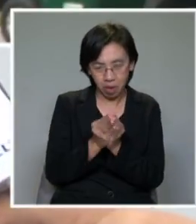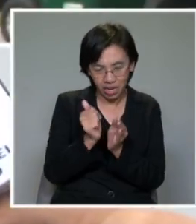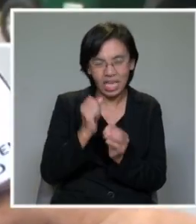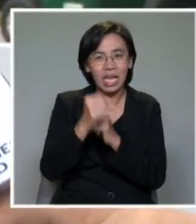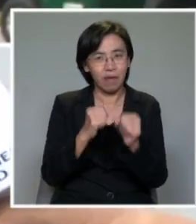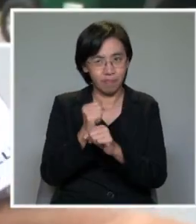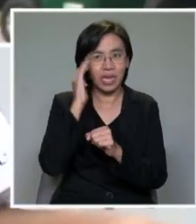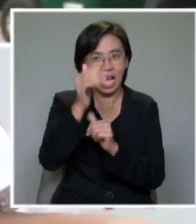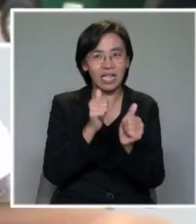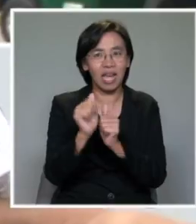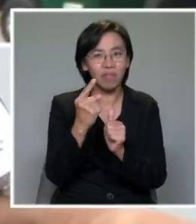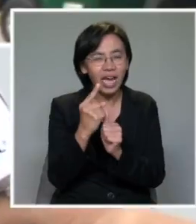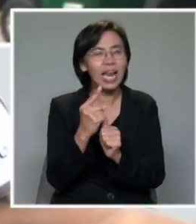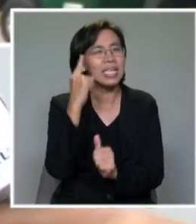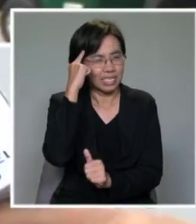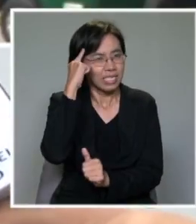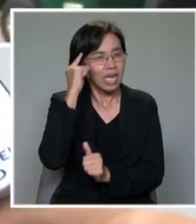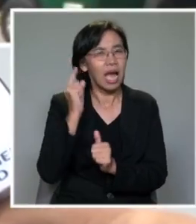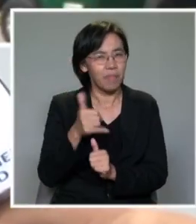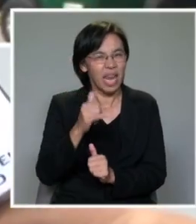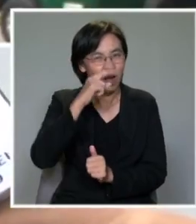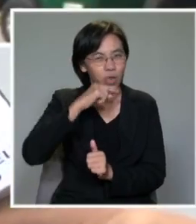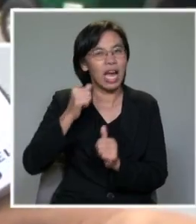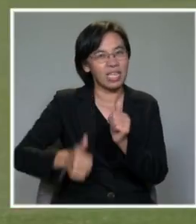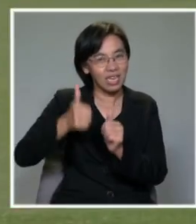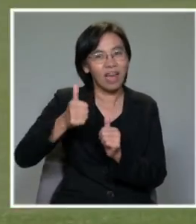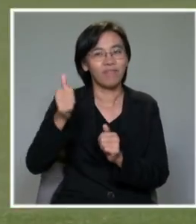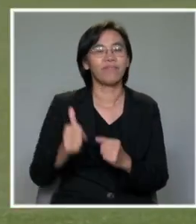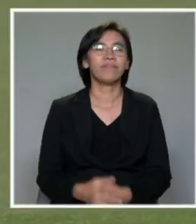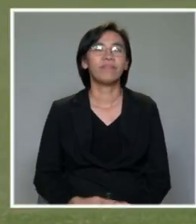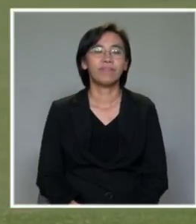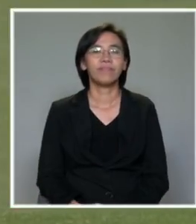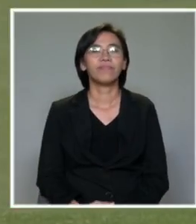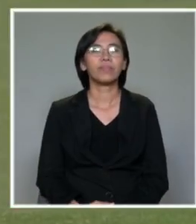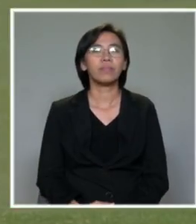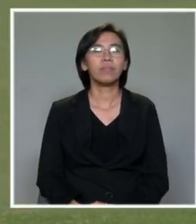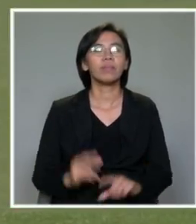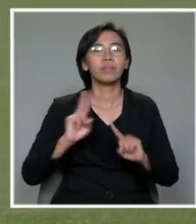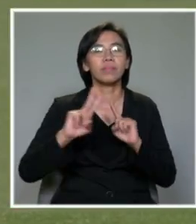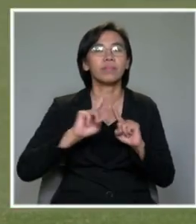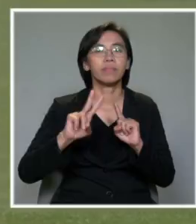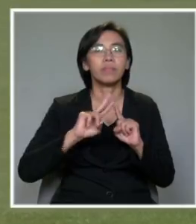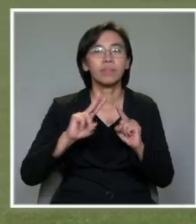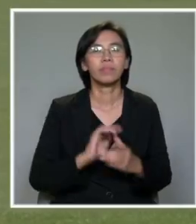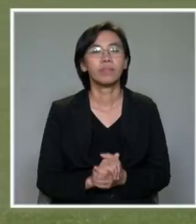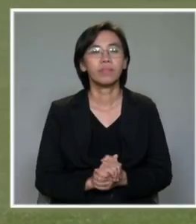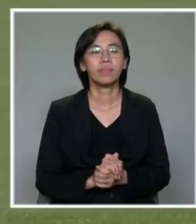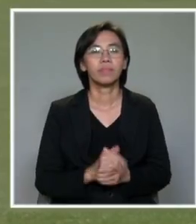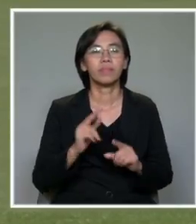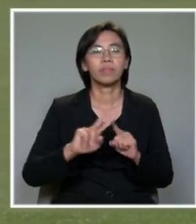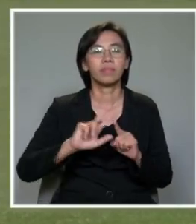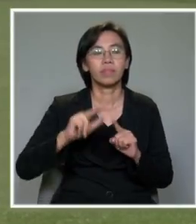มีอีกนะครับแล้วก็คิดว่าคนไทยก็คงได้แชมป์อีก ส่วนอันดับที่2ของรายการนี้นะครับผลงานของ